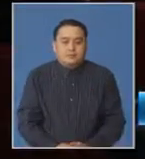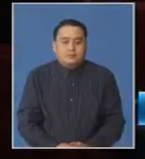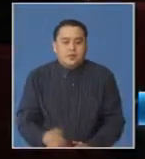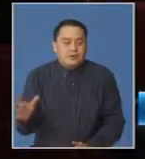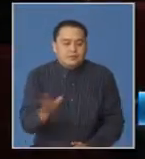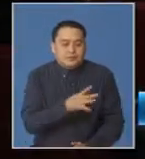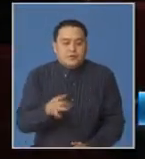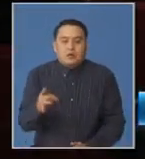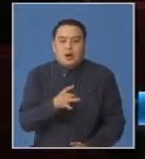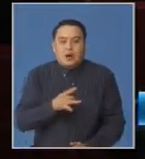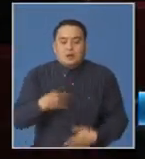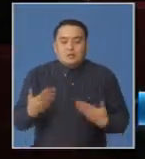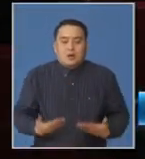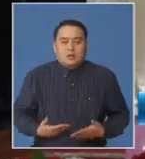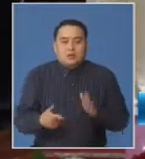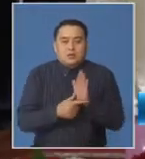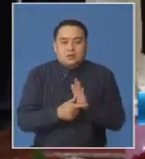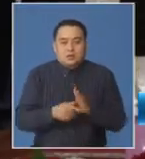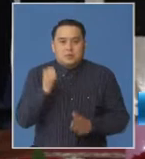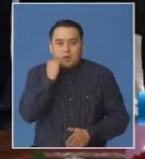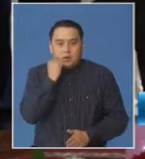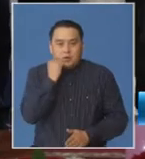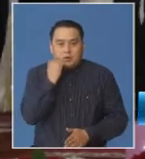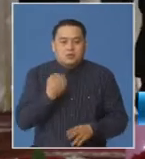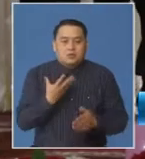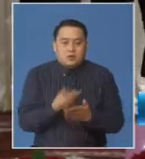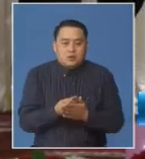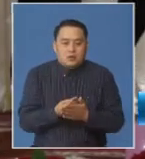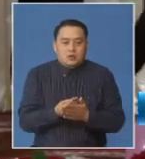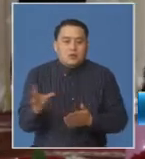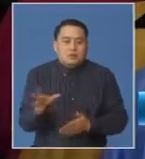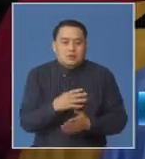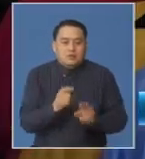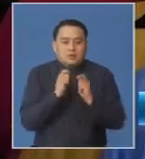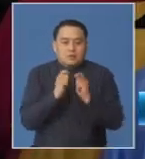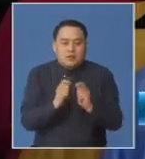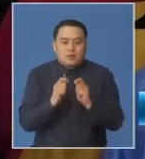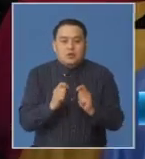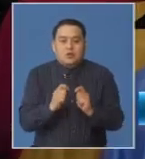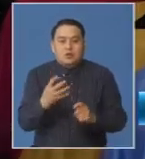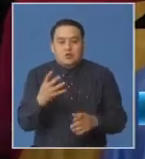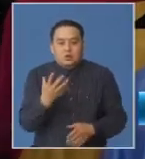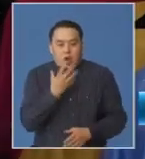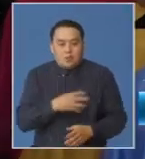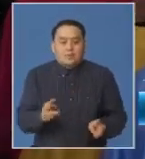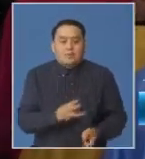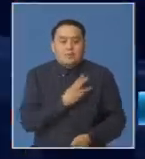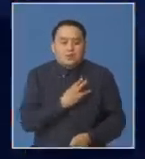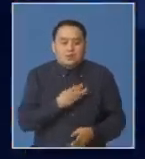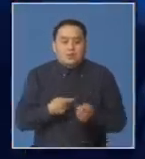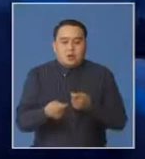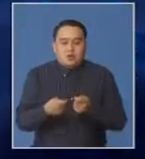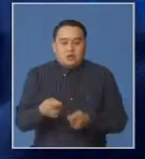Всего в Райымбекском районе проживает 7 бабушек, перешагнувших столетний порог. Все они получили свои подарки и теплые пожелания от руководства